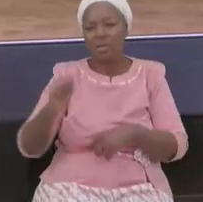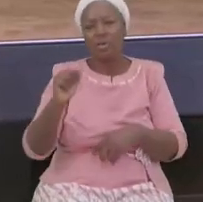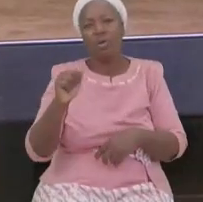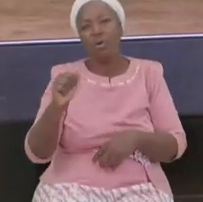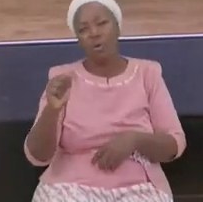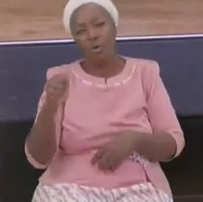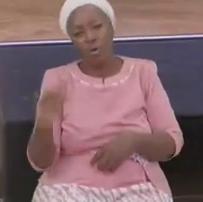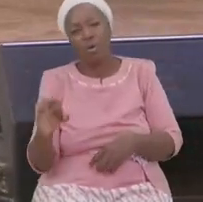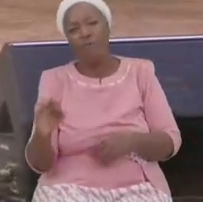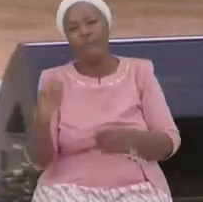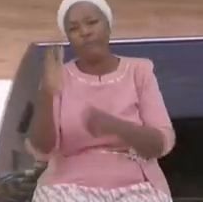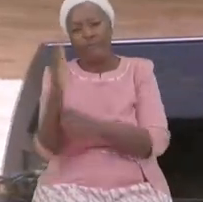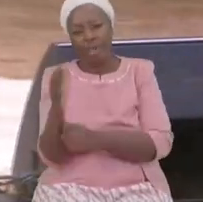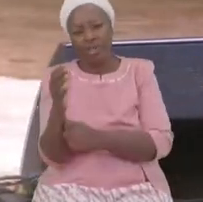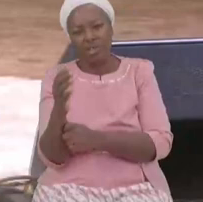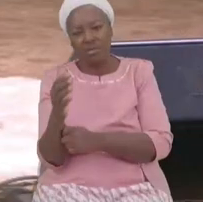Quelqu'un va crier Amen.